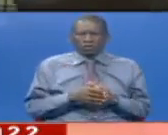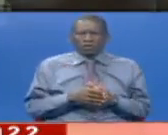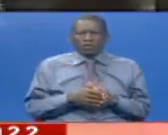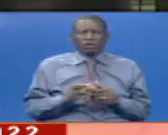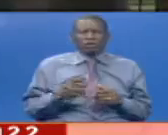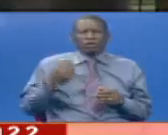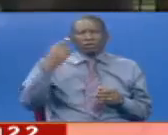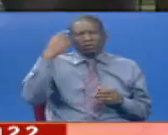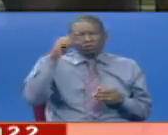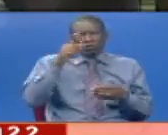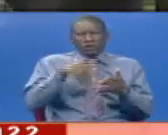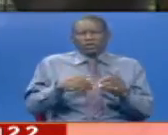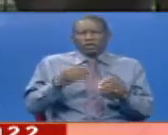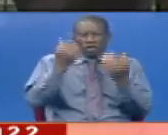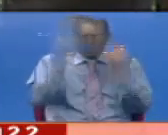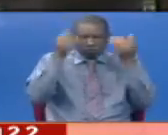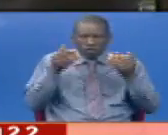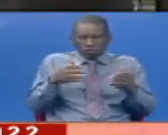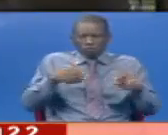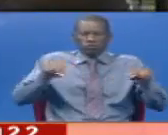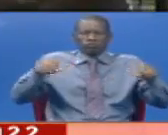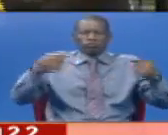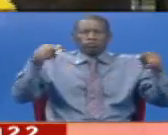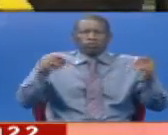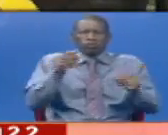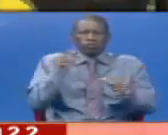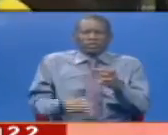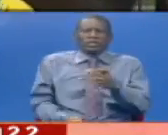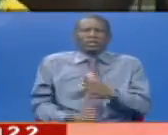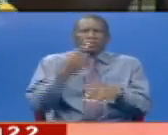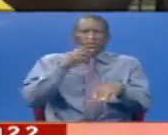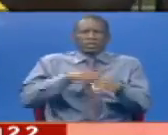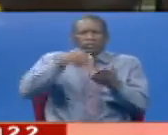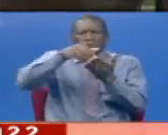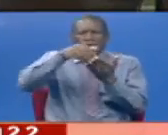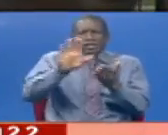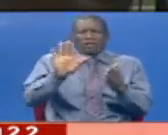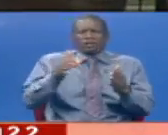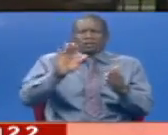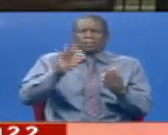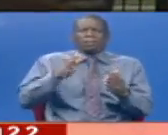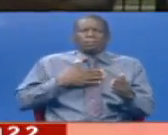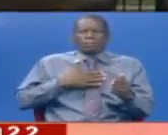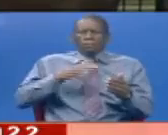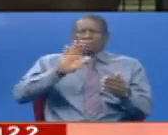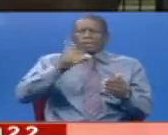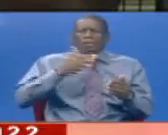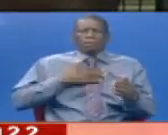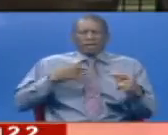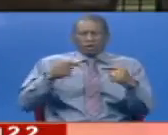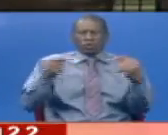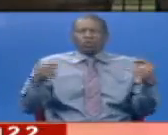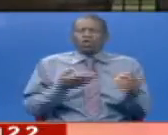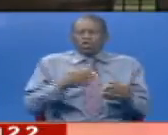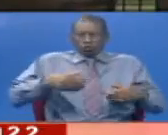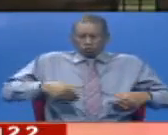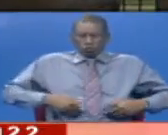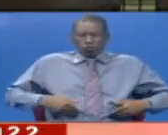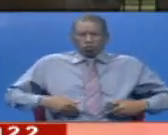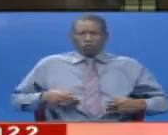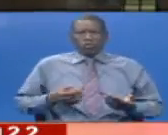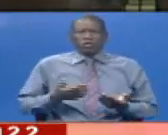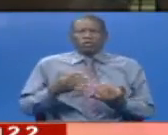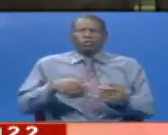ajili ya vita vilivyotokea wakiwa wametumwa na mpinzani wangu. Nao vijana